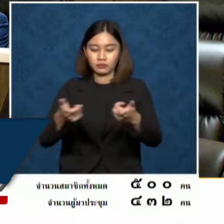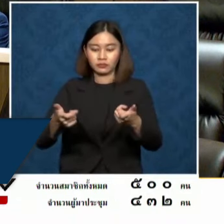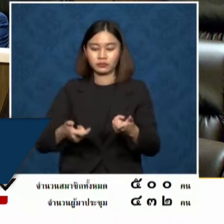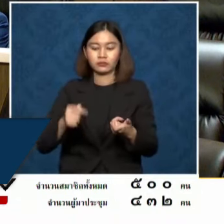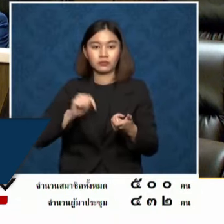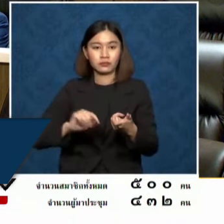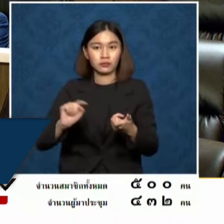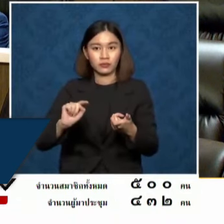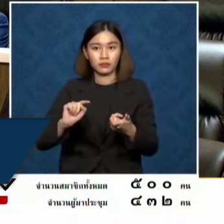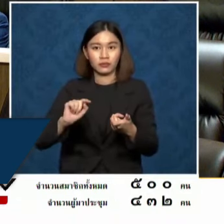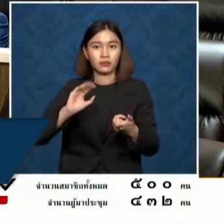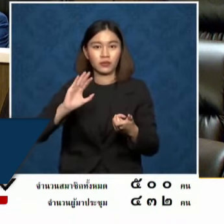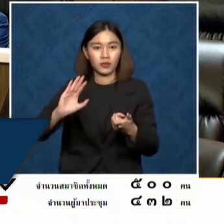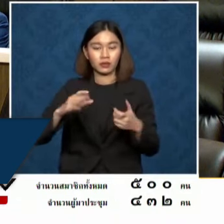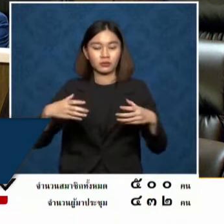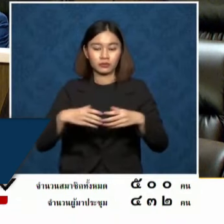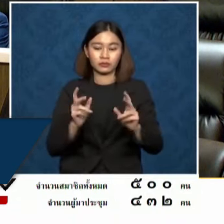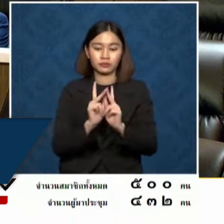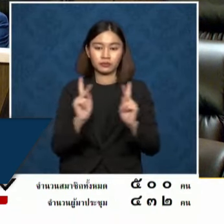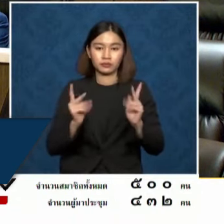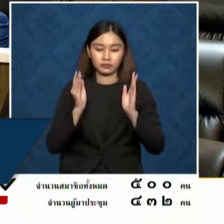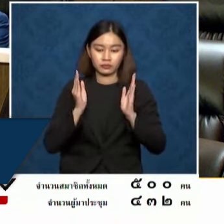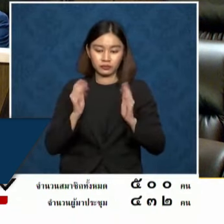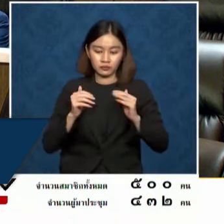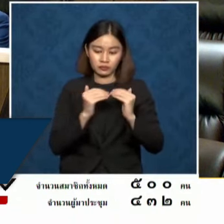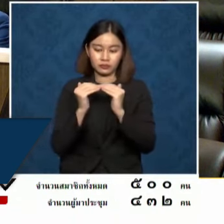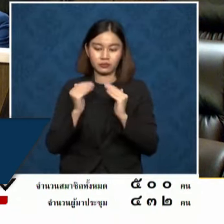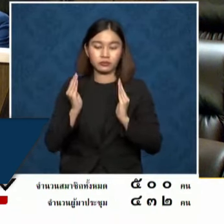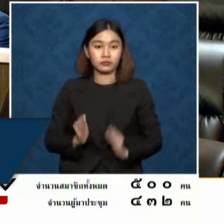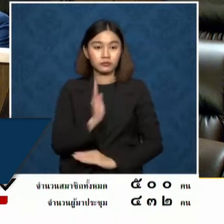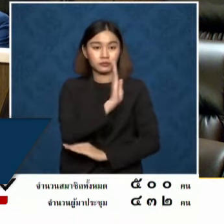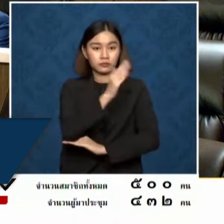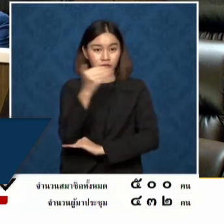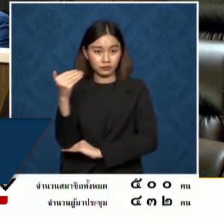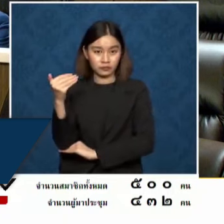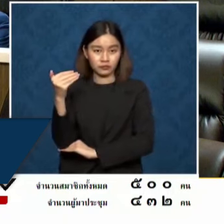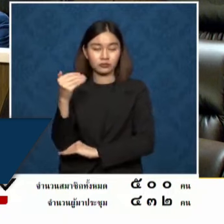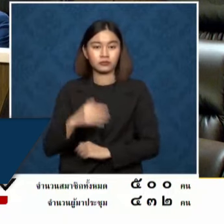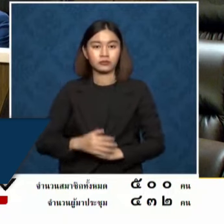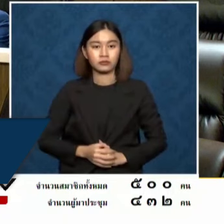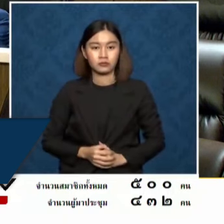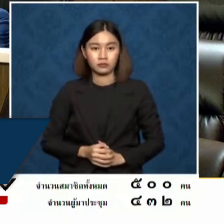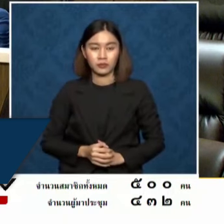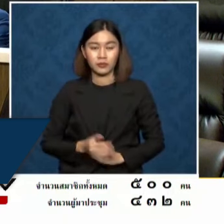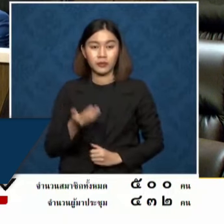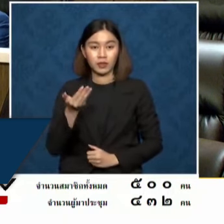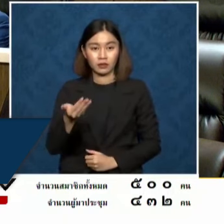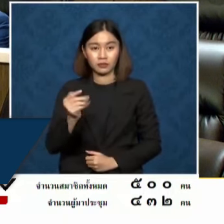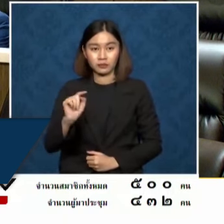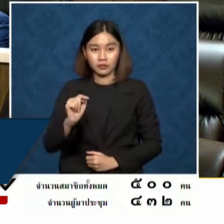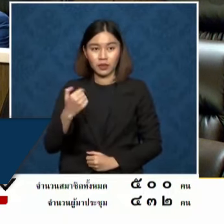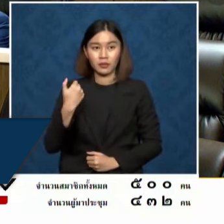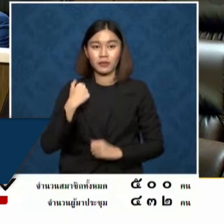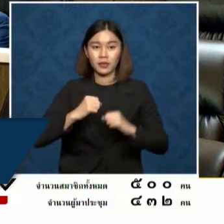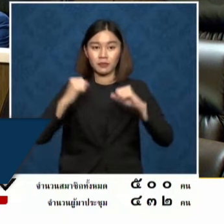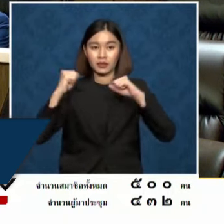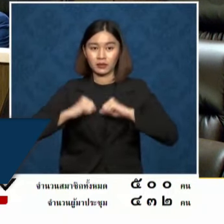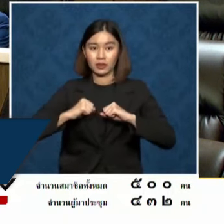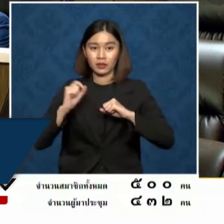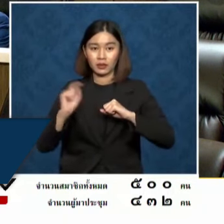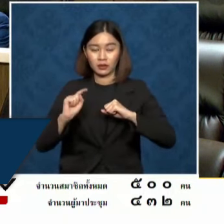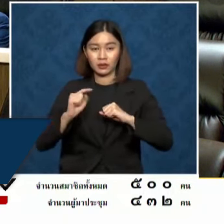นี้ของคณะกรรมการสิทธิมนุษยชนแห่งชาตินะครับท่านเองก็มีมติ